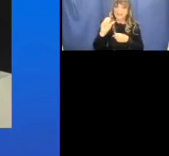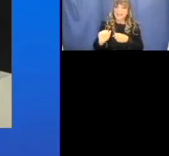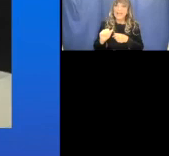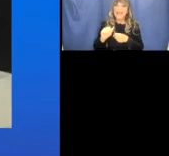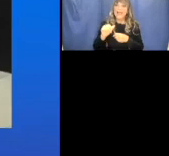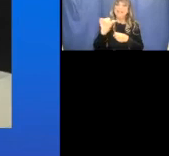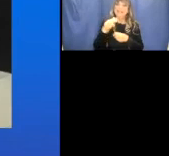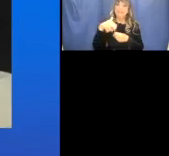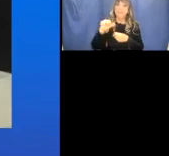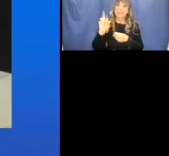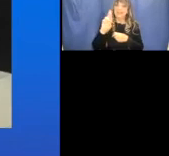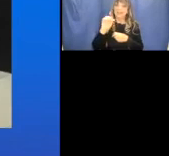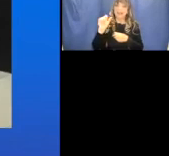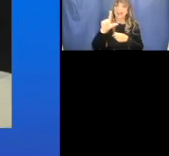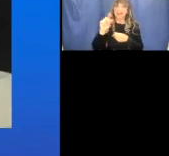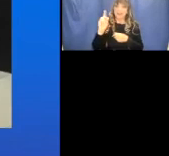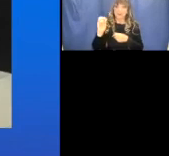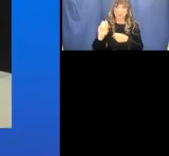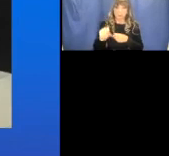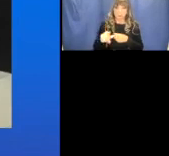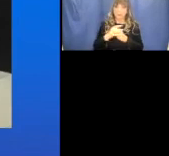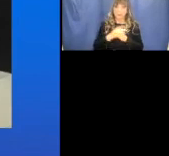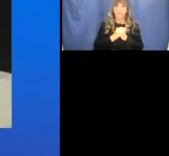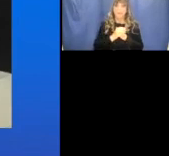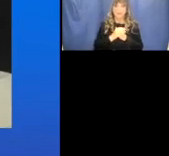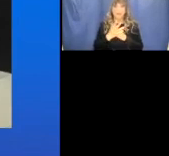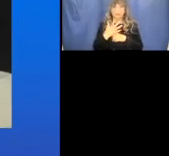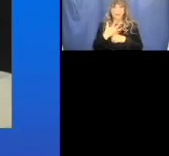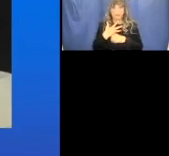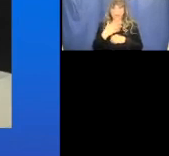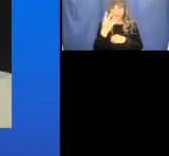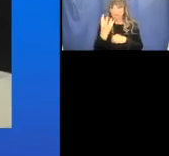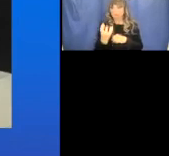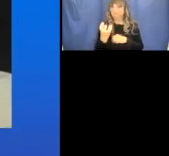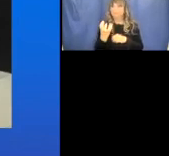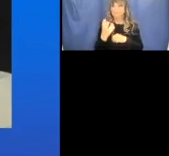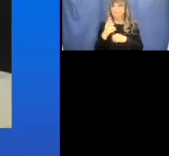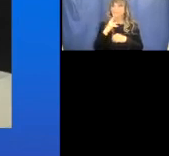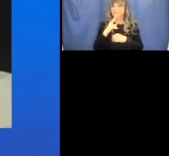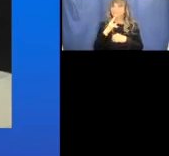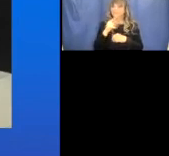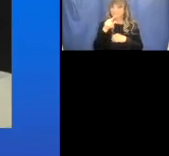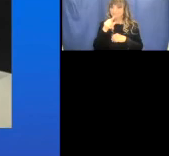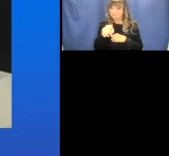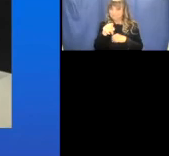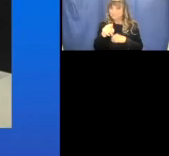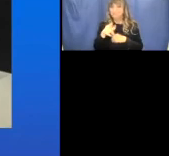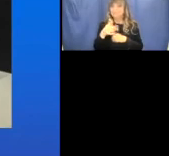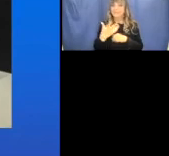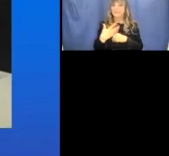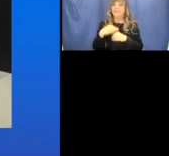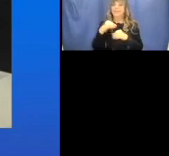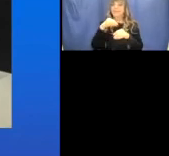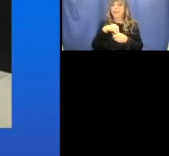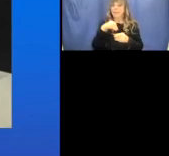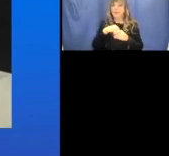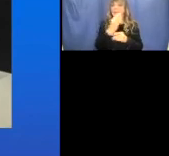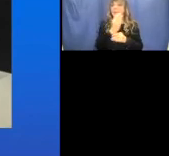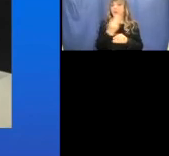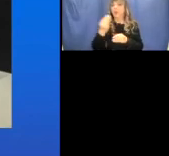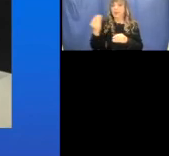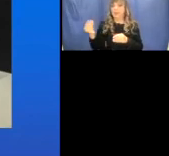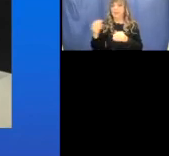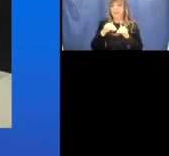pro è un esemplare presente nelle collezioni del museo di storia naturale fate conto che questa distanza questa misura